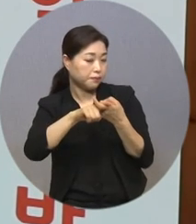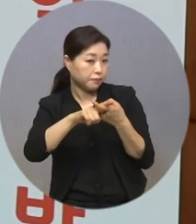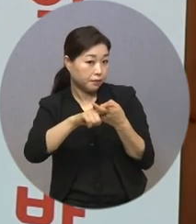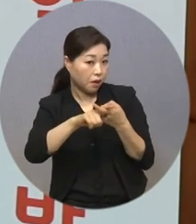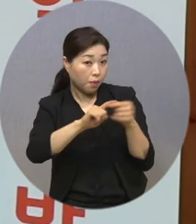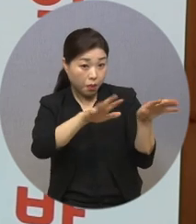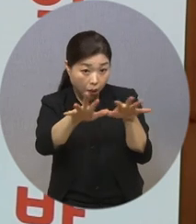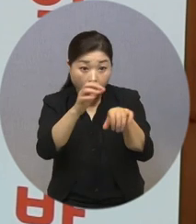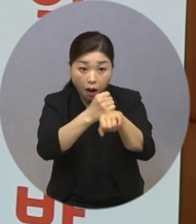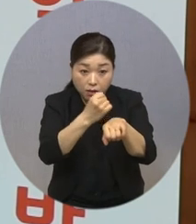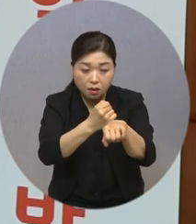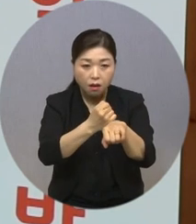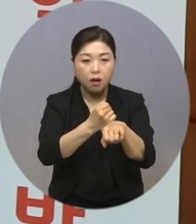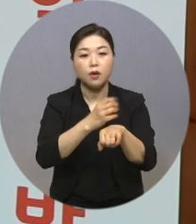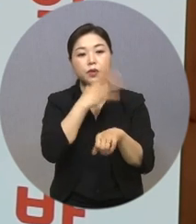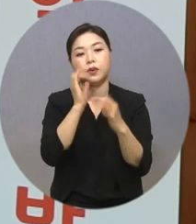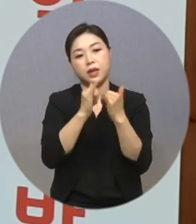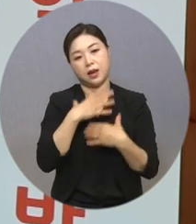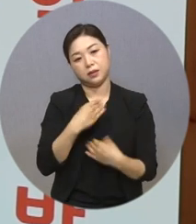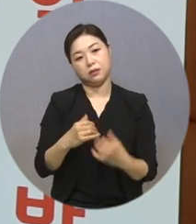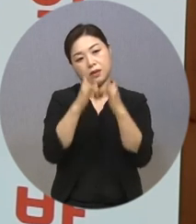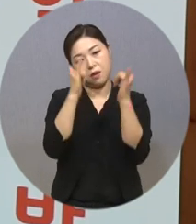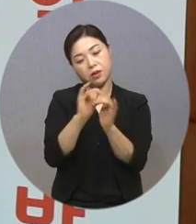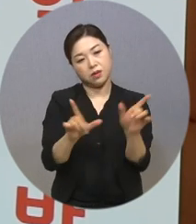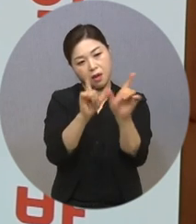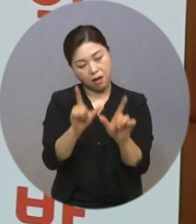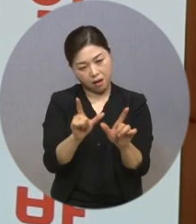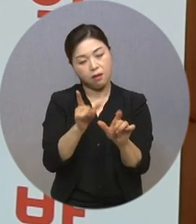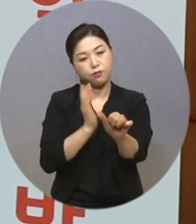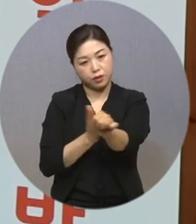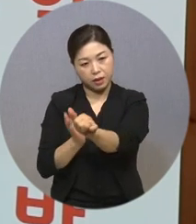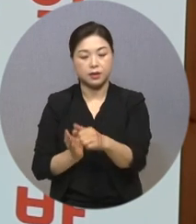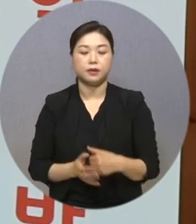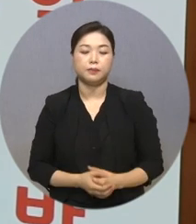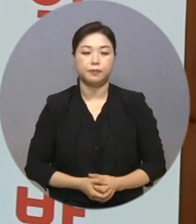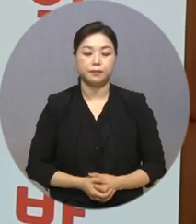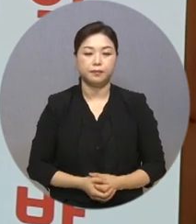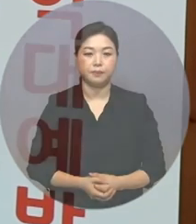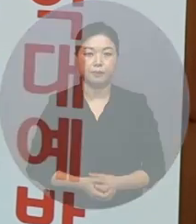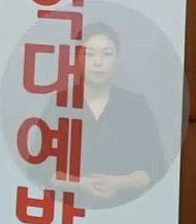행복하고 안전한 사회가 되기를 기대해봅니다. 복지TV 뉴스 문경아입니다.